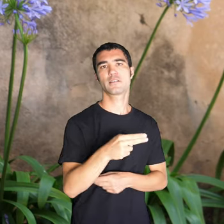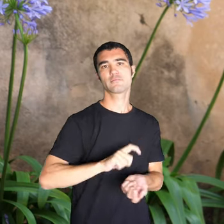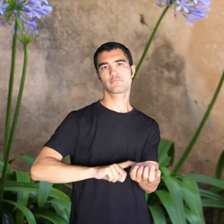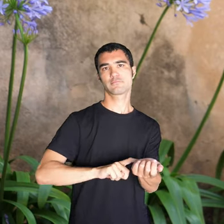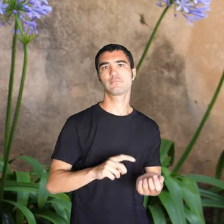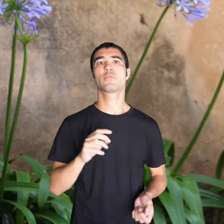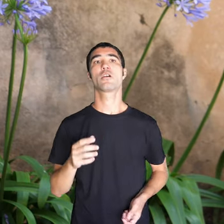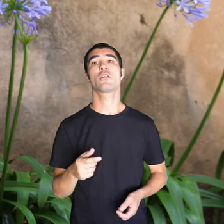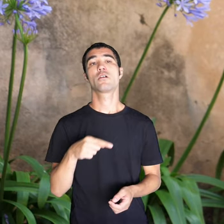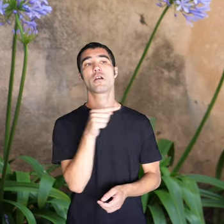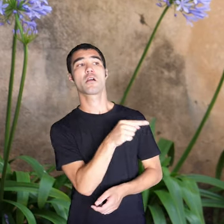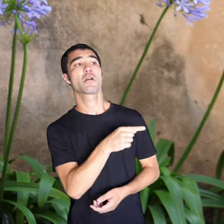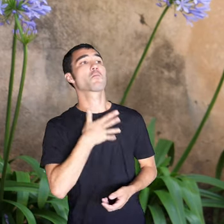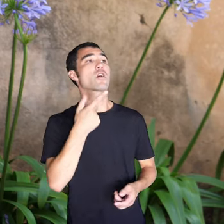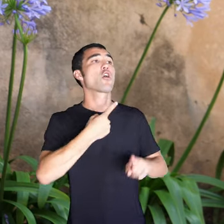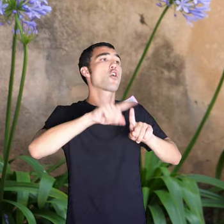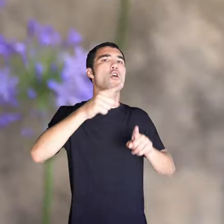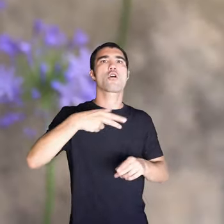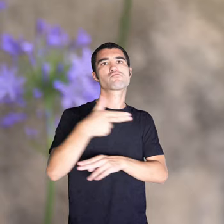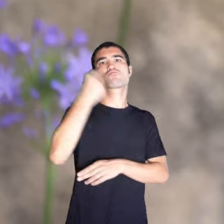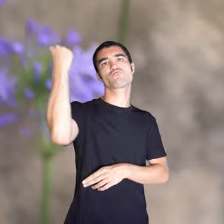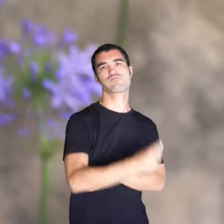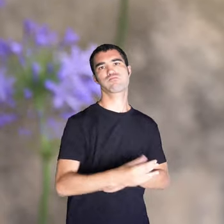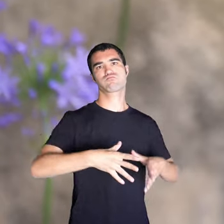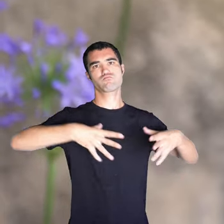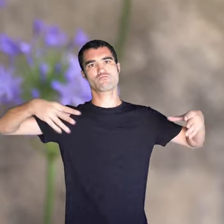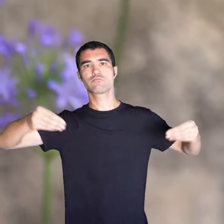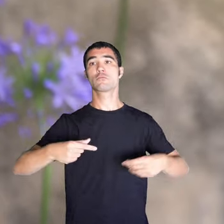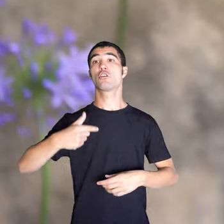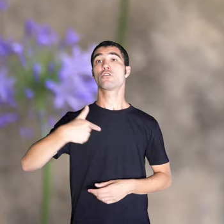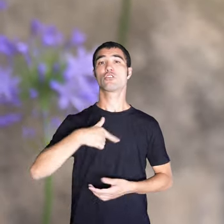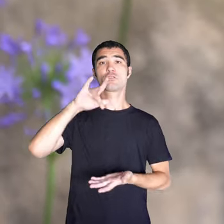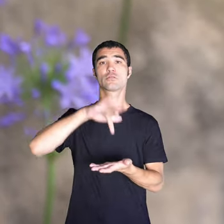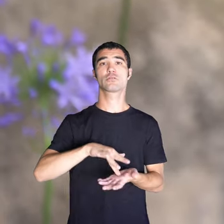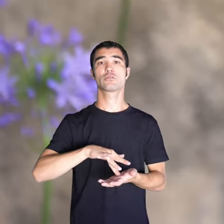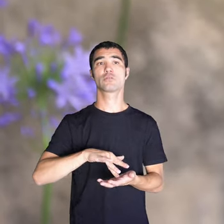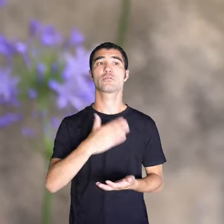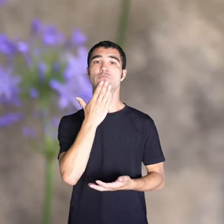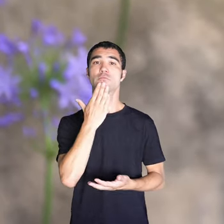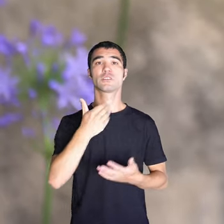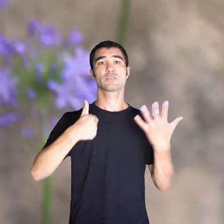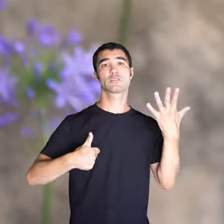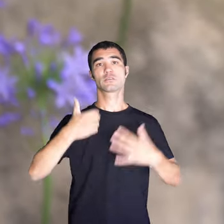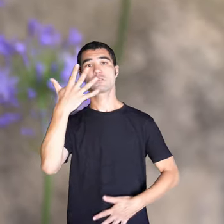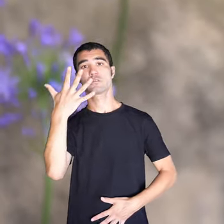i ella, pues, a lo millor venia més el peix bo. I quan vaig fer 65 anys,